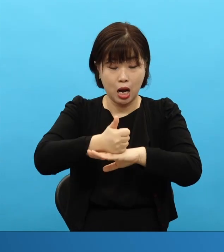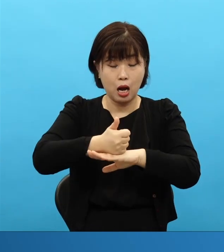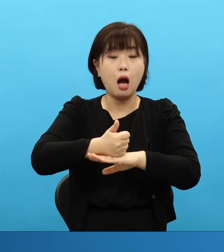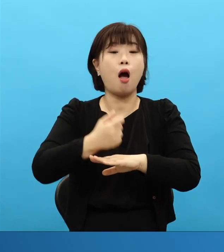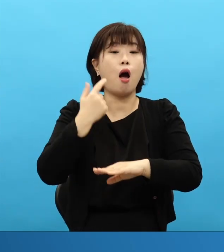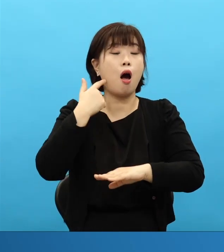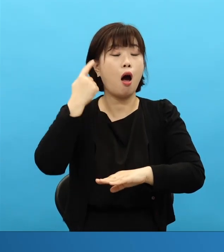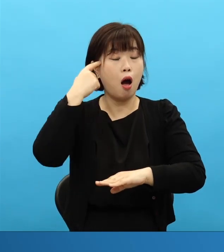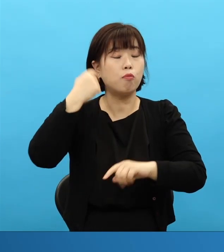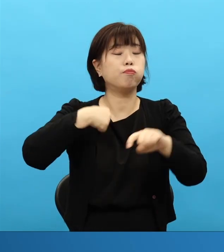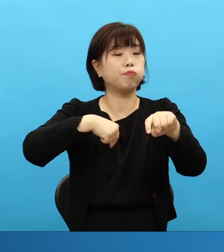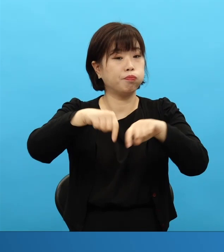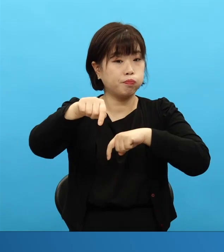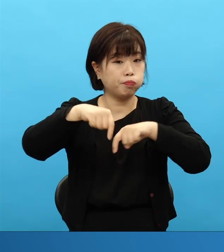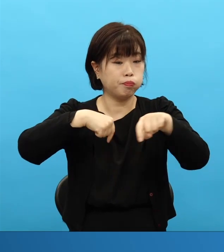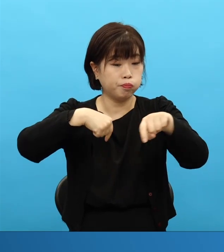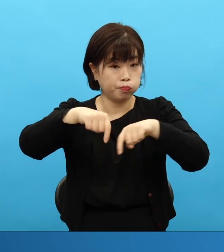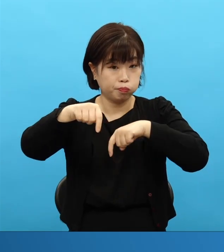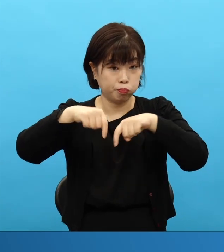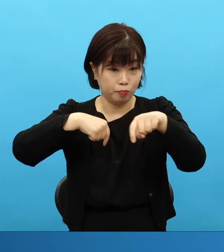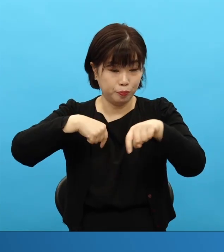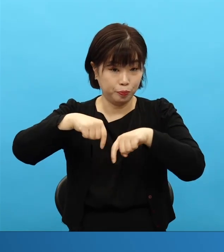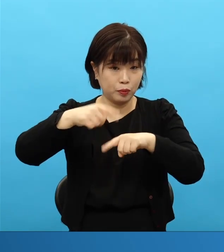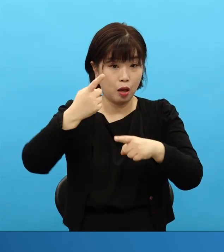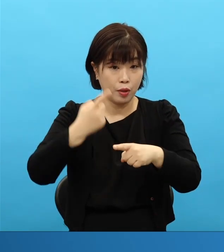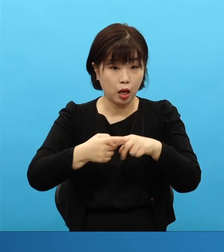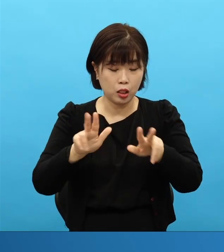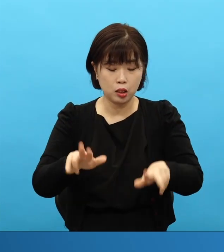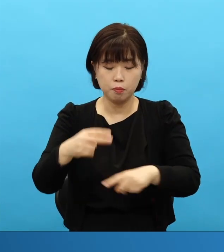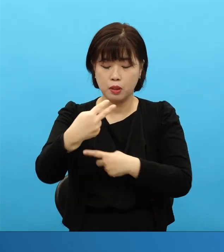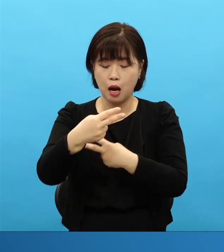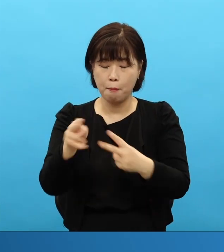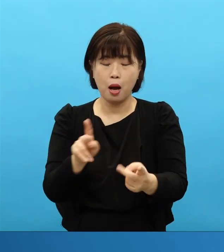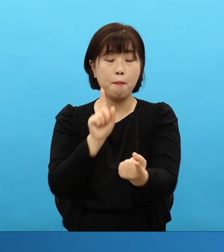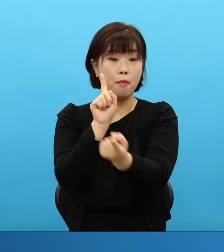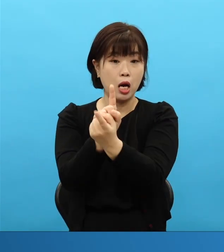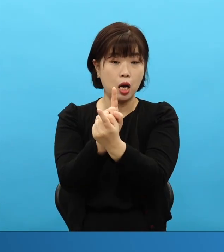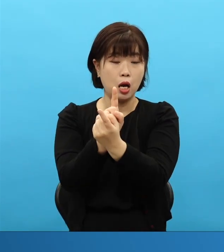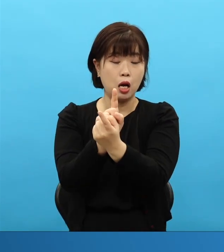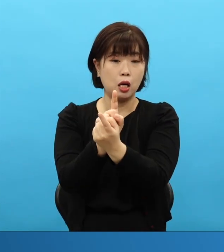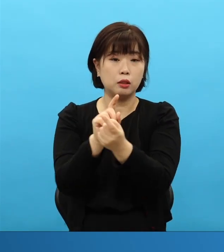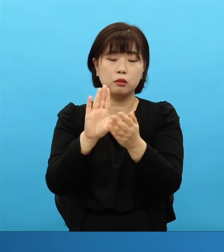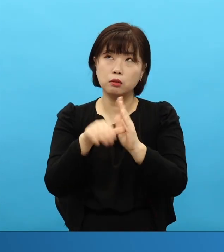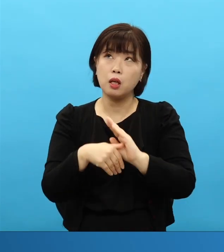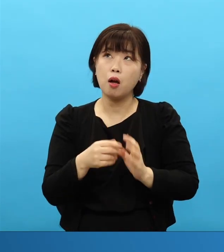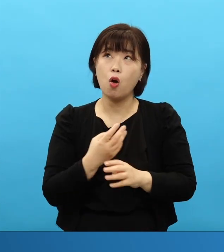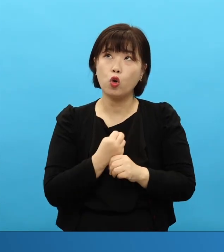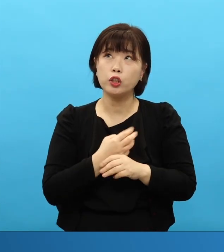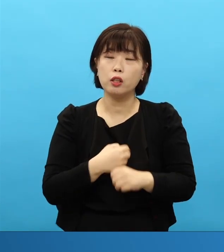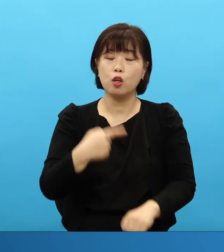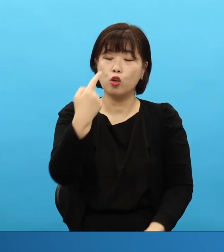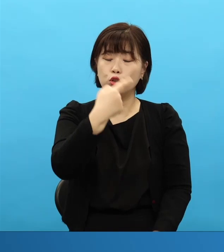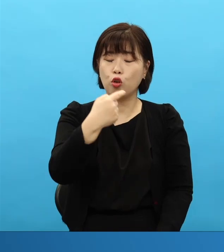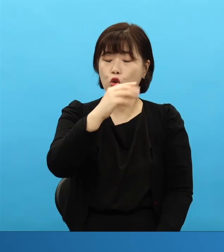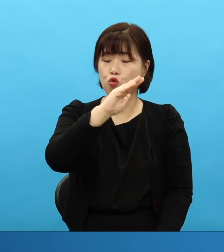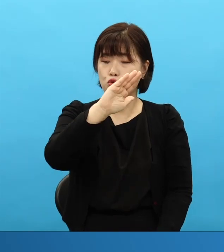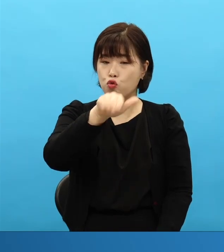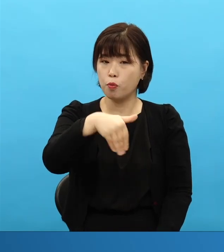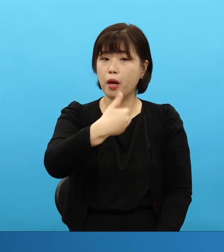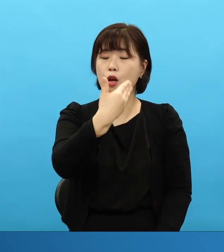목회를 하다가 다락방을 만났어요. 그때가